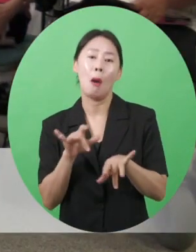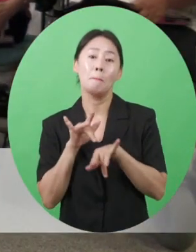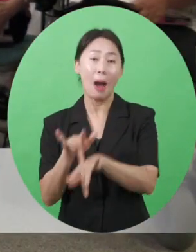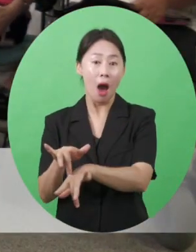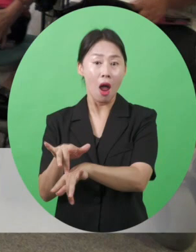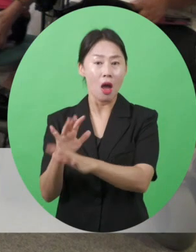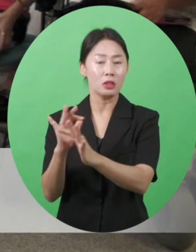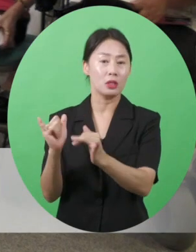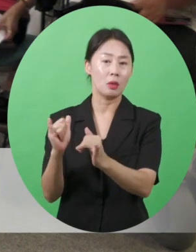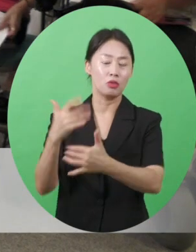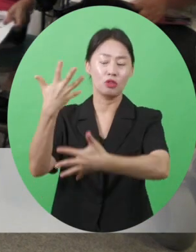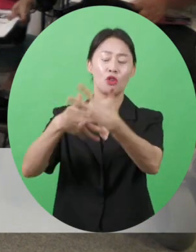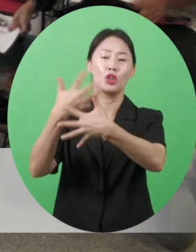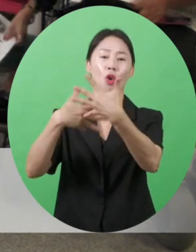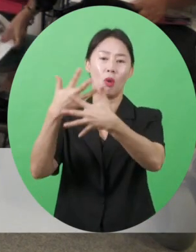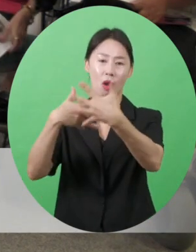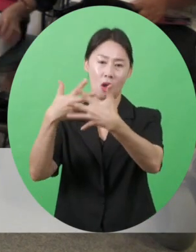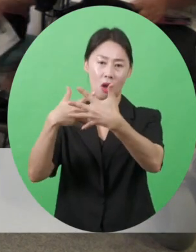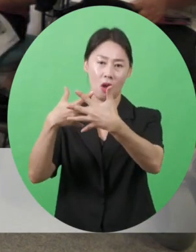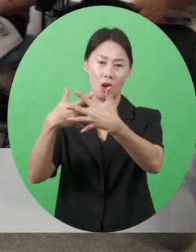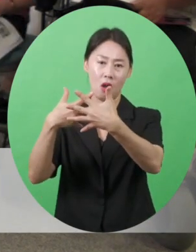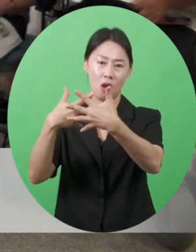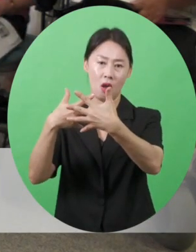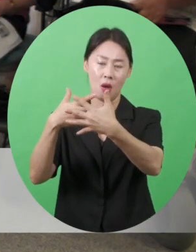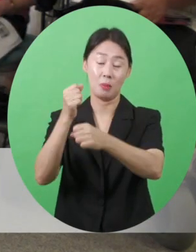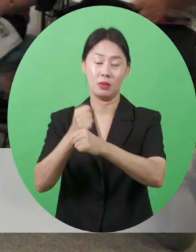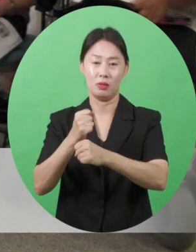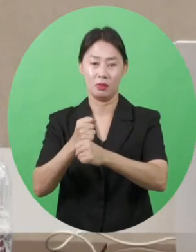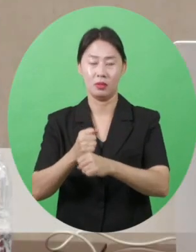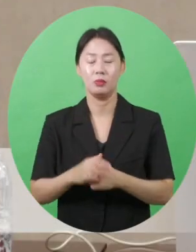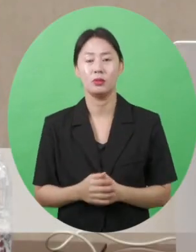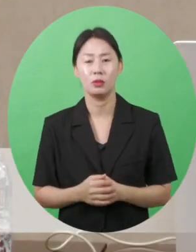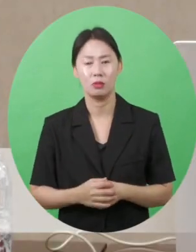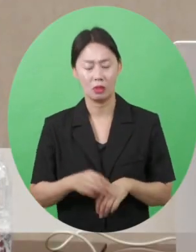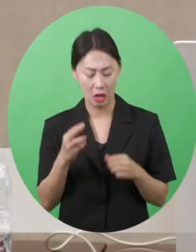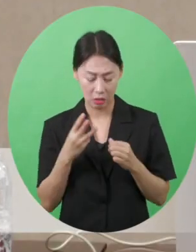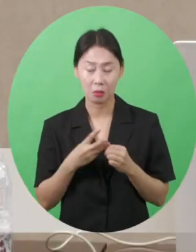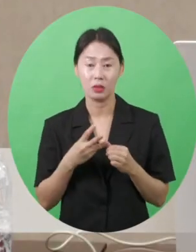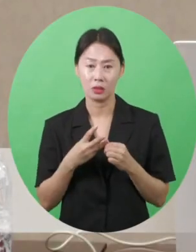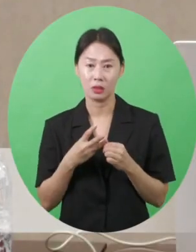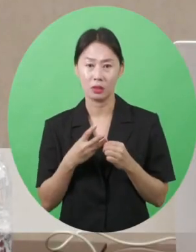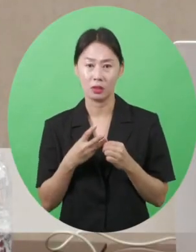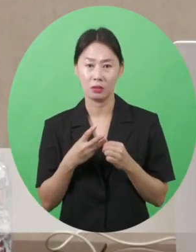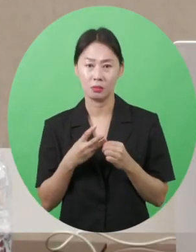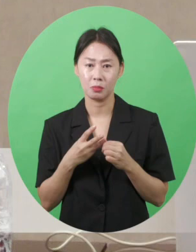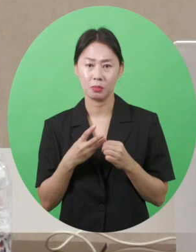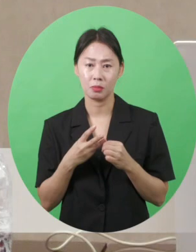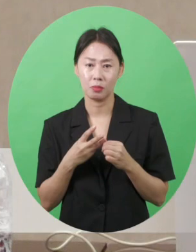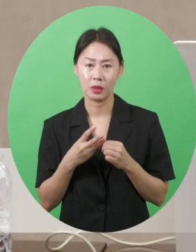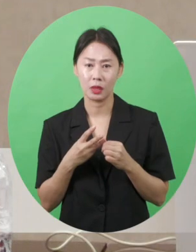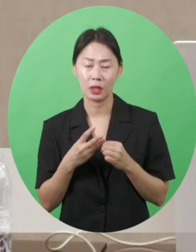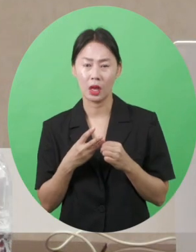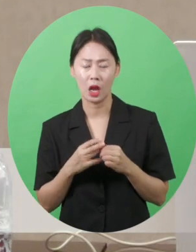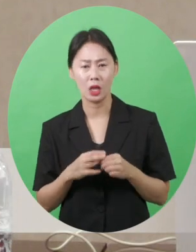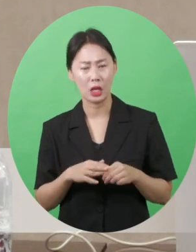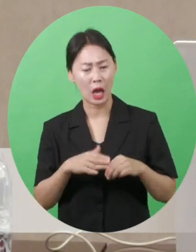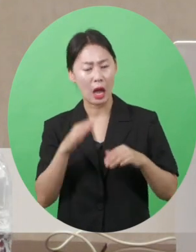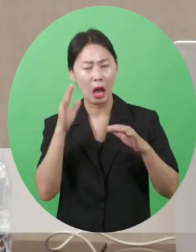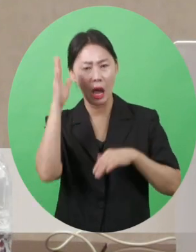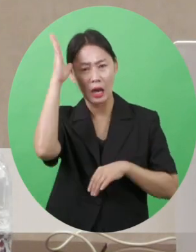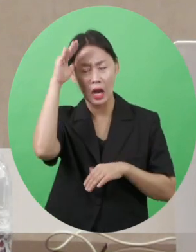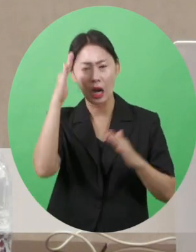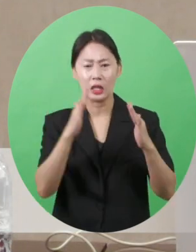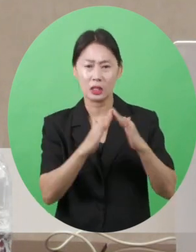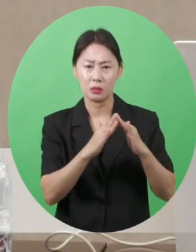사람들이라는 영화가 나왔던 기억도 있습니다. 세 번째 사례는 계집 쇠사슬 사건인데,